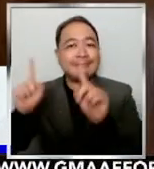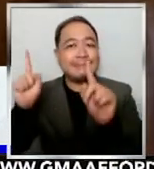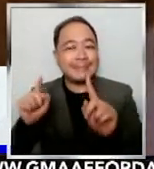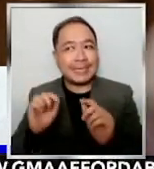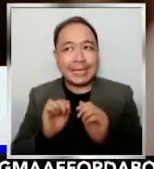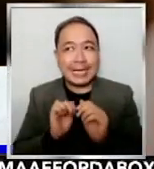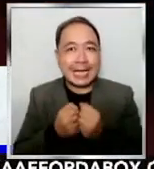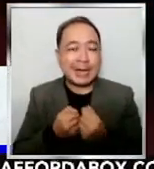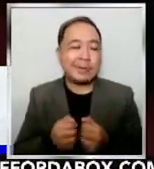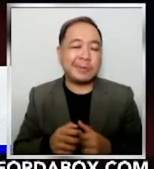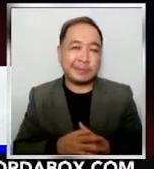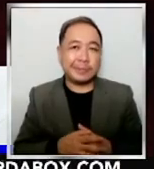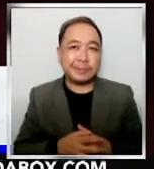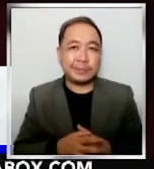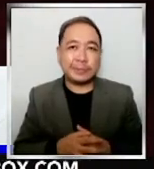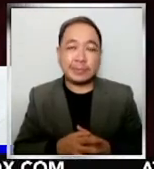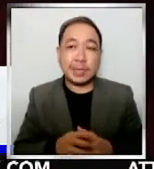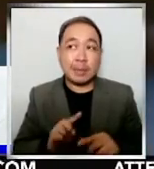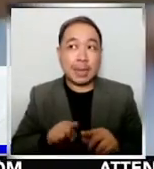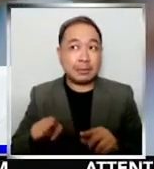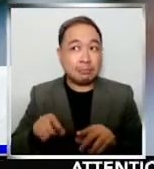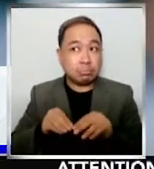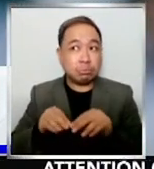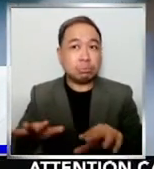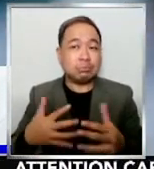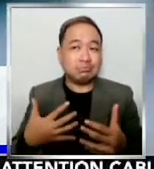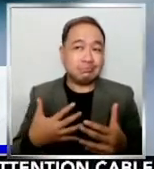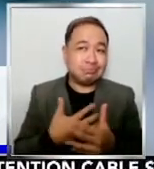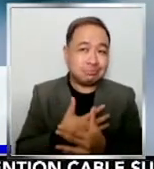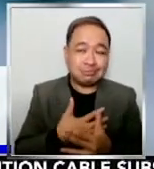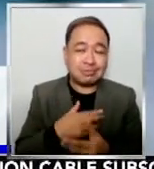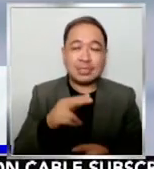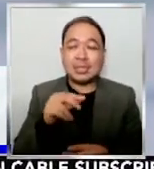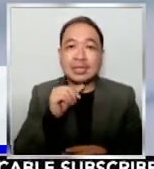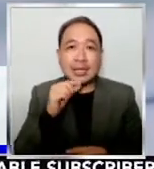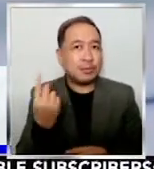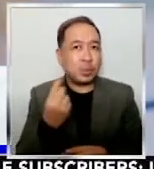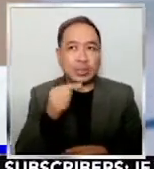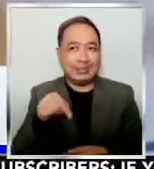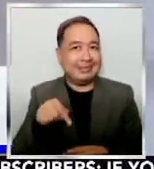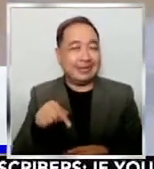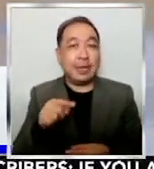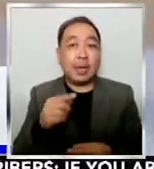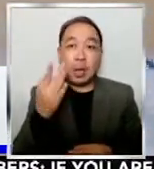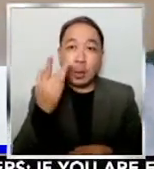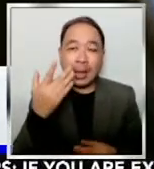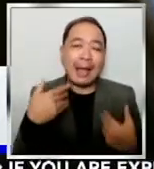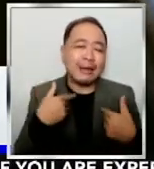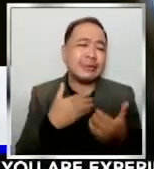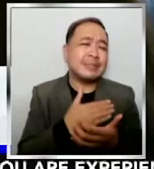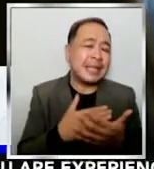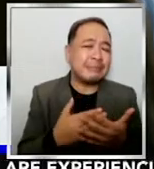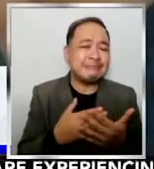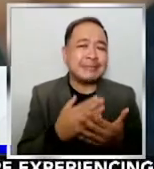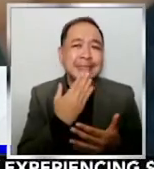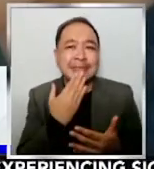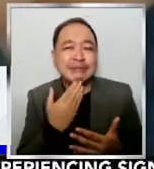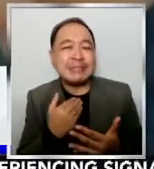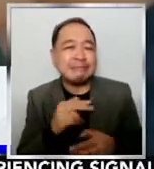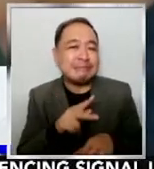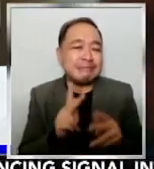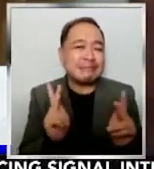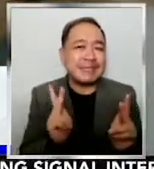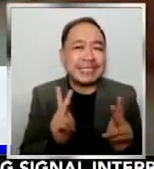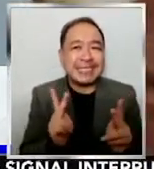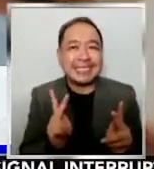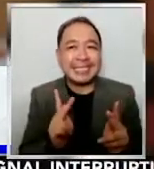Pero di lang takot ang feels na hatid ng serye. Naiwan mo nung huling punta mo. Dahil may mga kilig eksena rin sa The Moves ni Trista na